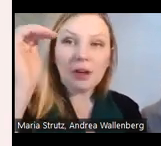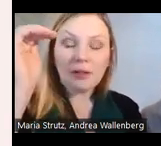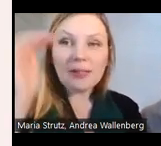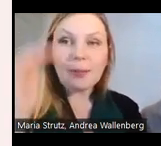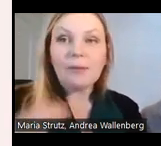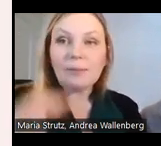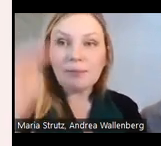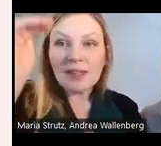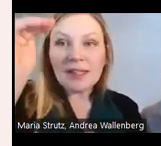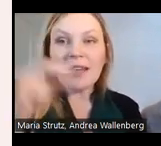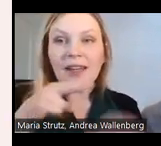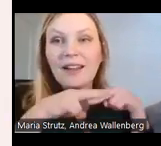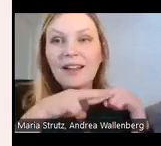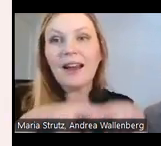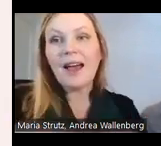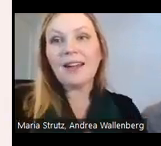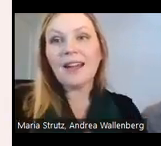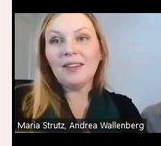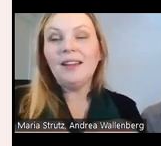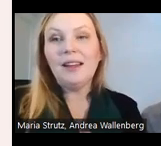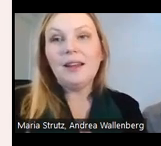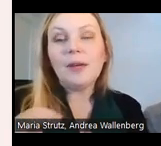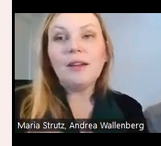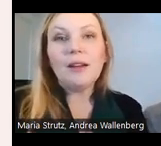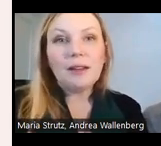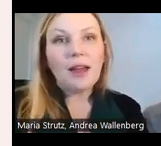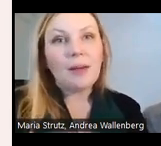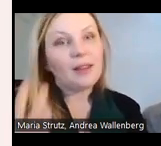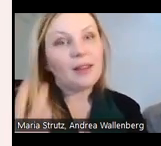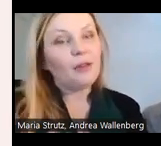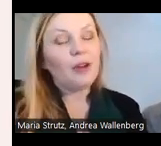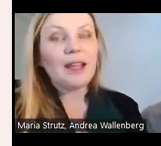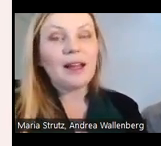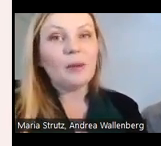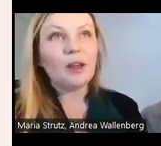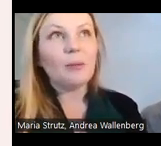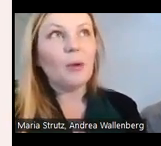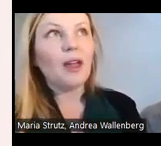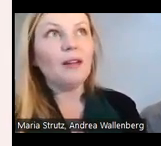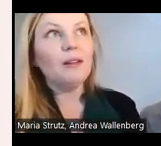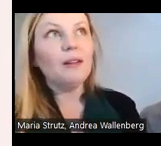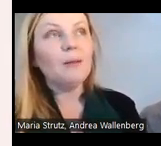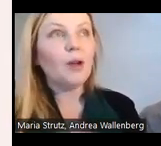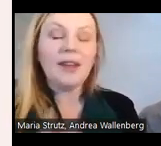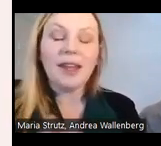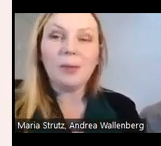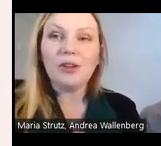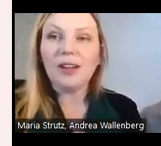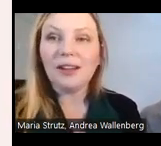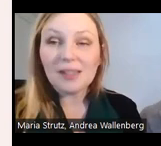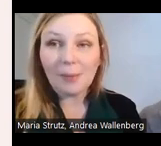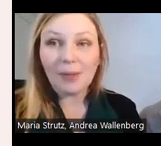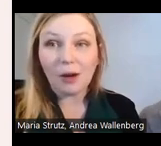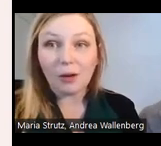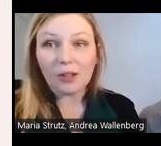använda det för att, liksom att visa igen. Egentligen är det här igen. Men... Det här med att det är förenklat och att många tecken kan